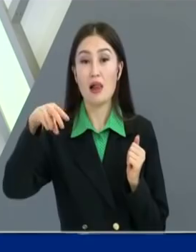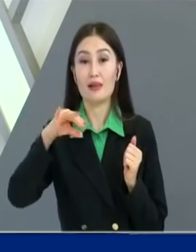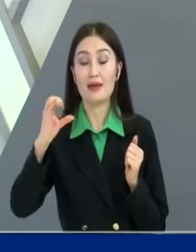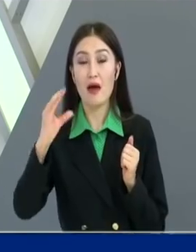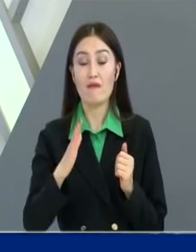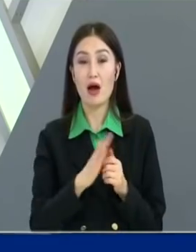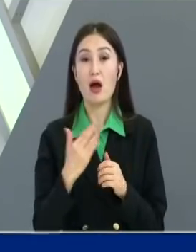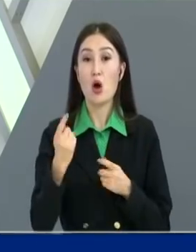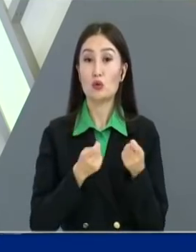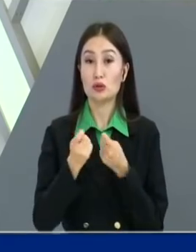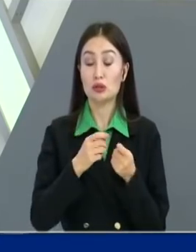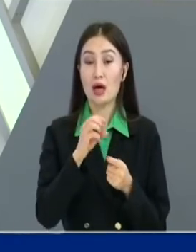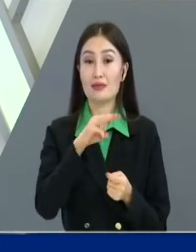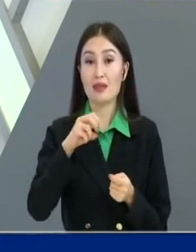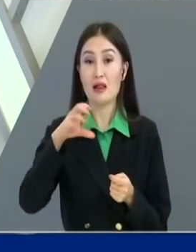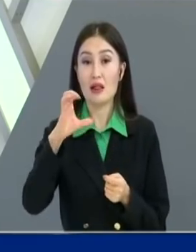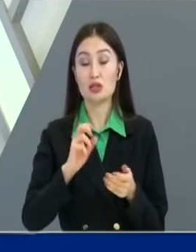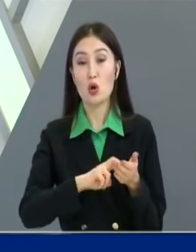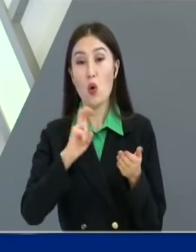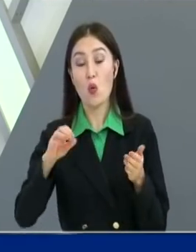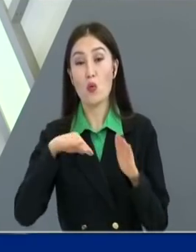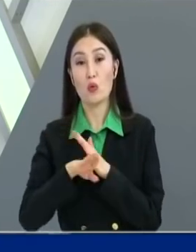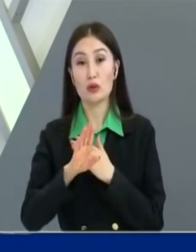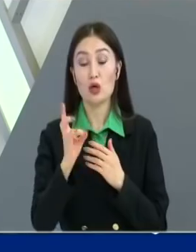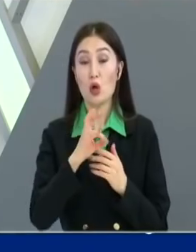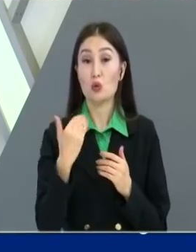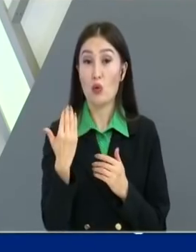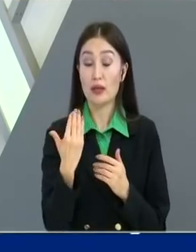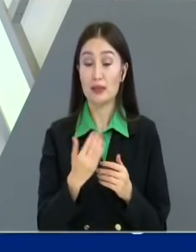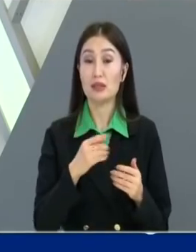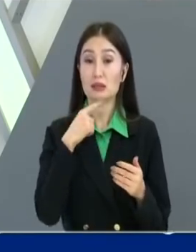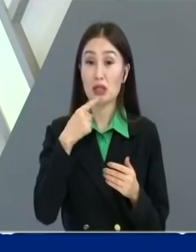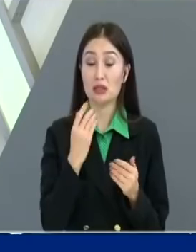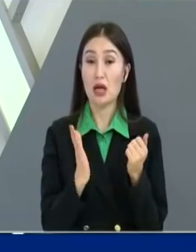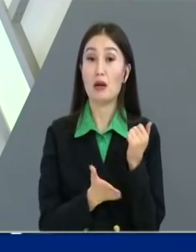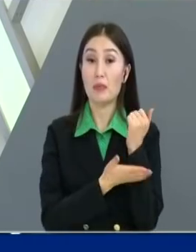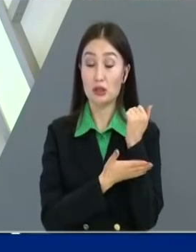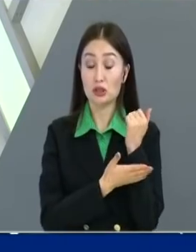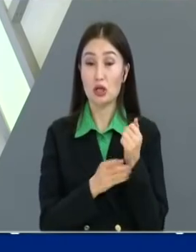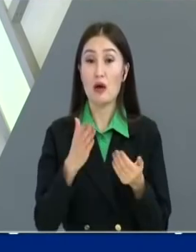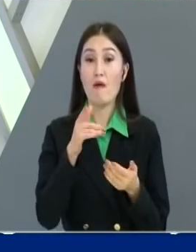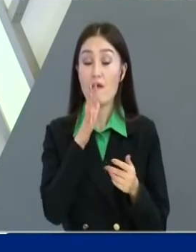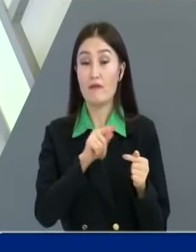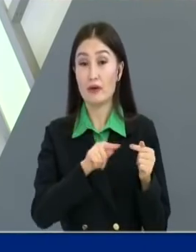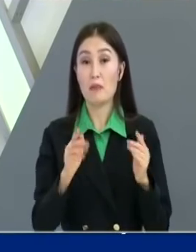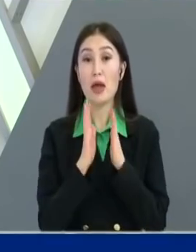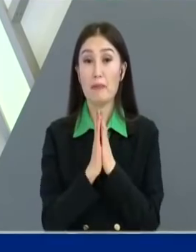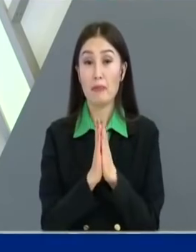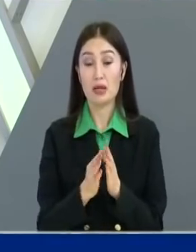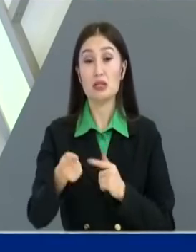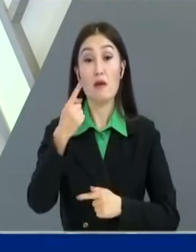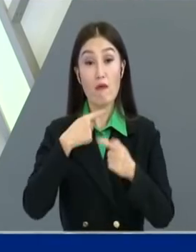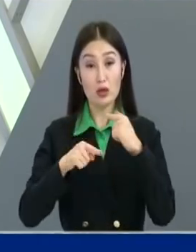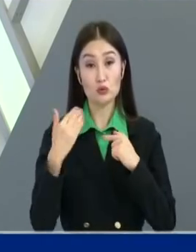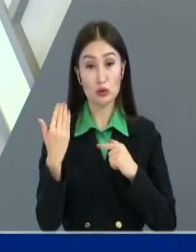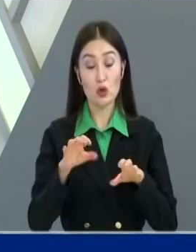в отставку. Участники мирной акции рассказали о проделанной работе главой области за время нахождения в должности и попросили